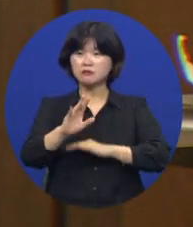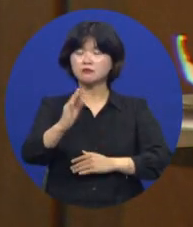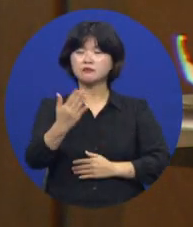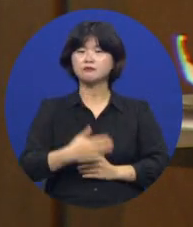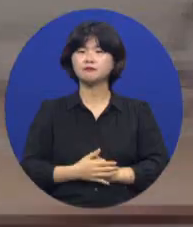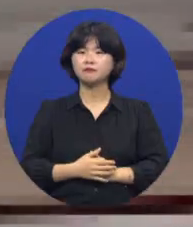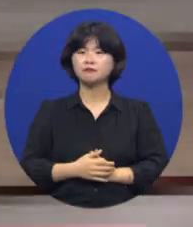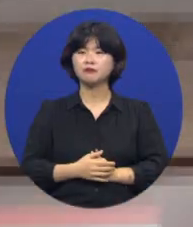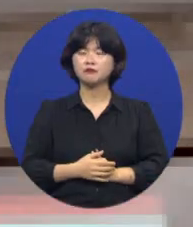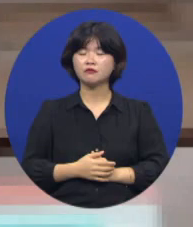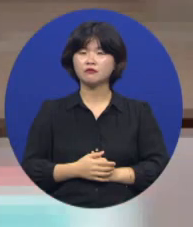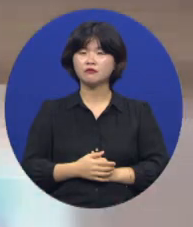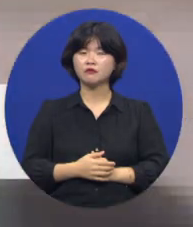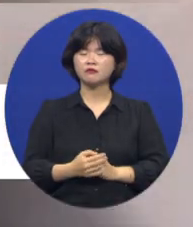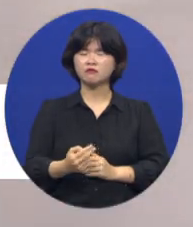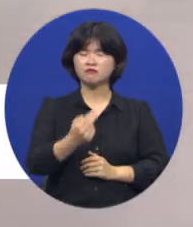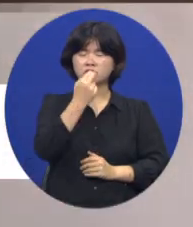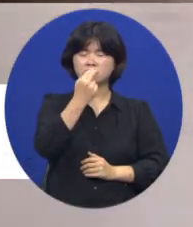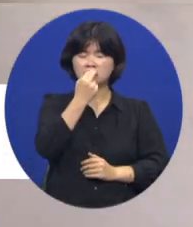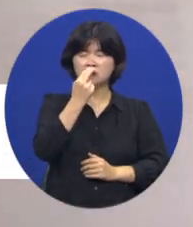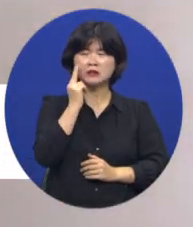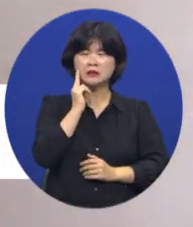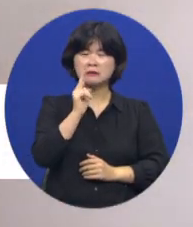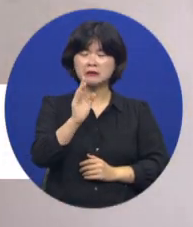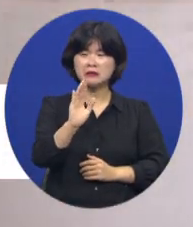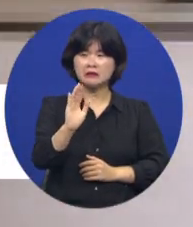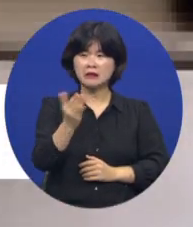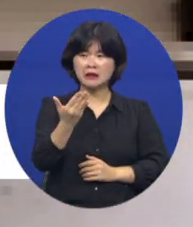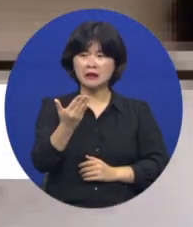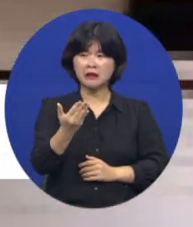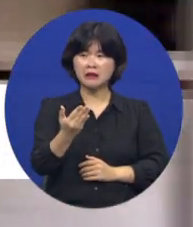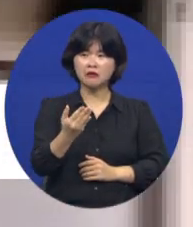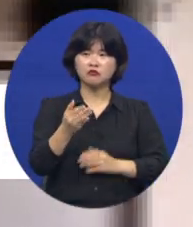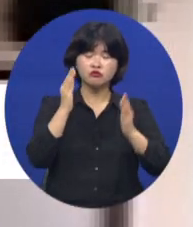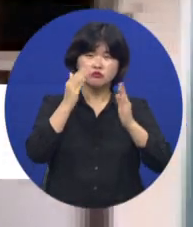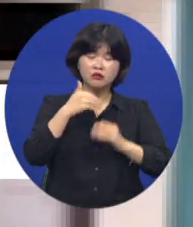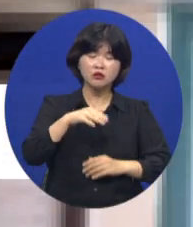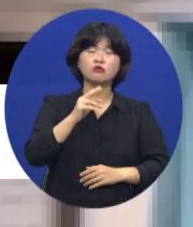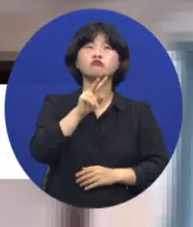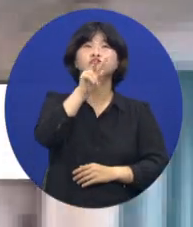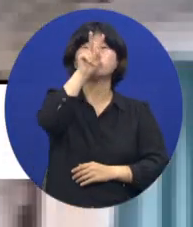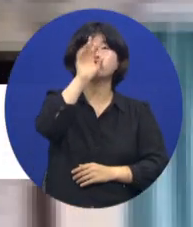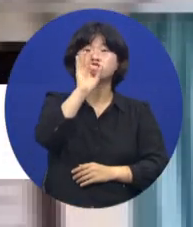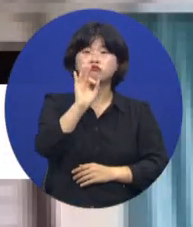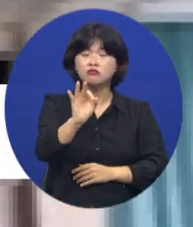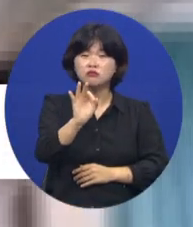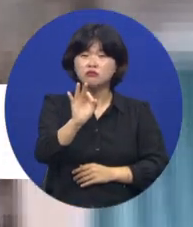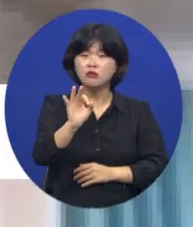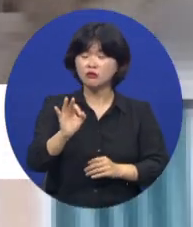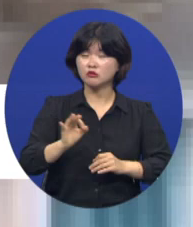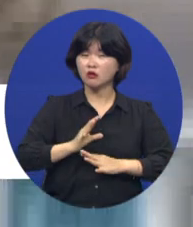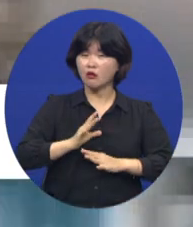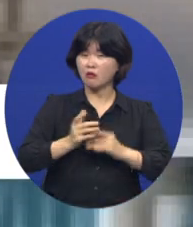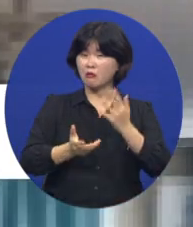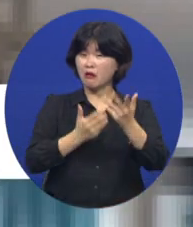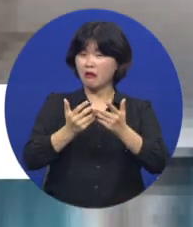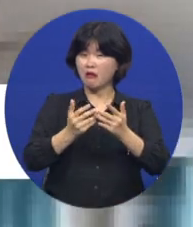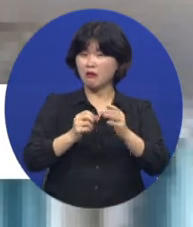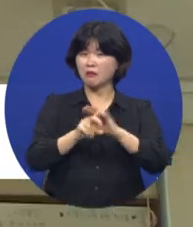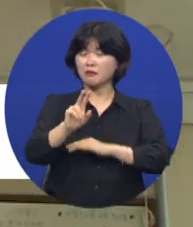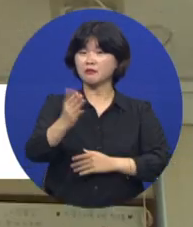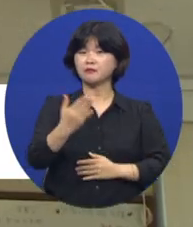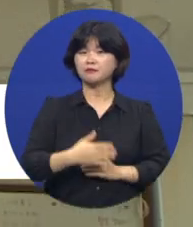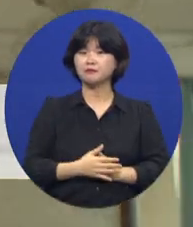대피했습니다. 냄새가 너무 많이 나서 수업을 받다가 위를 올려다봤는데 갑자기 불이 나서 다 같이